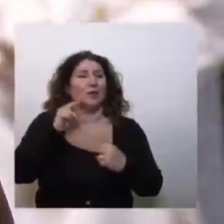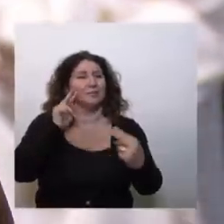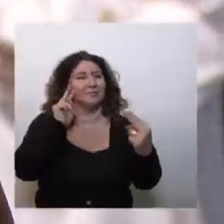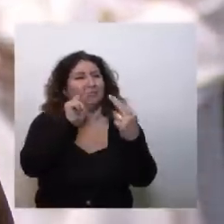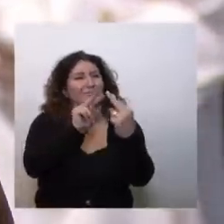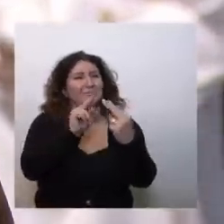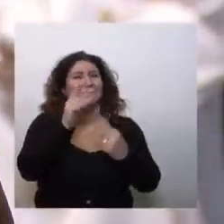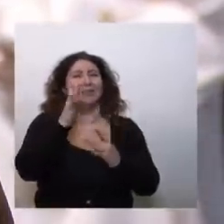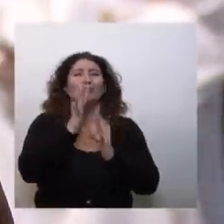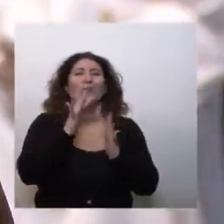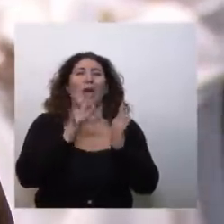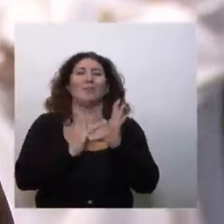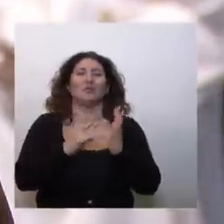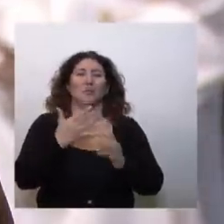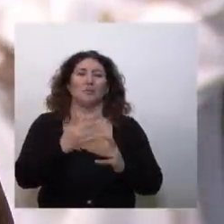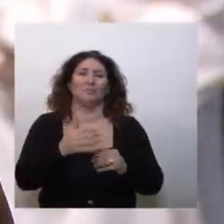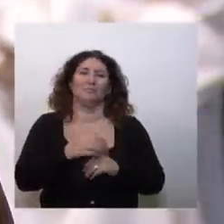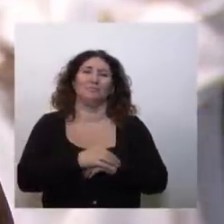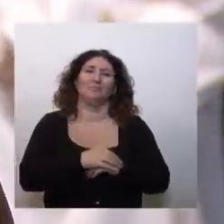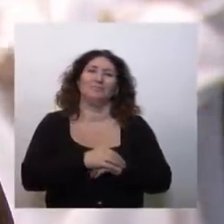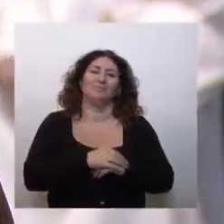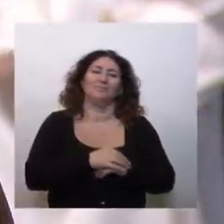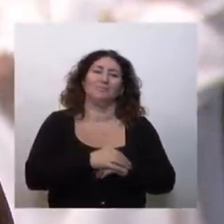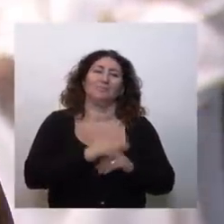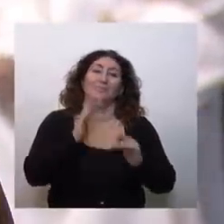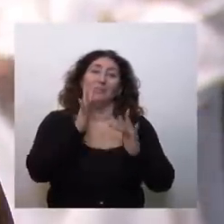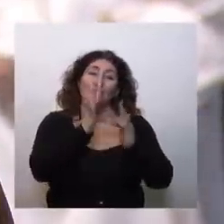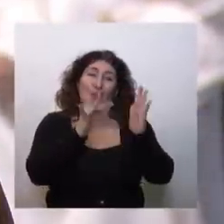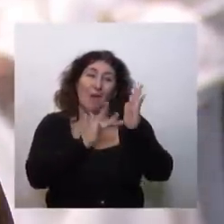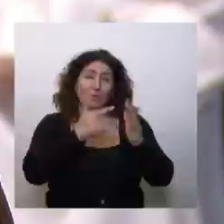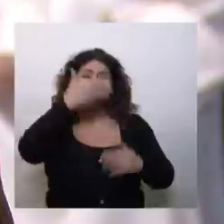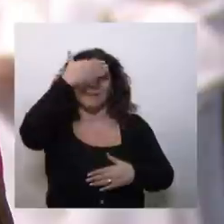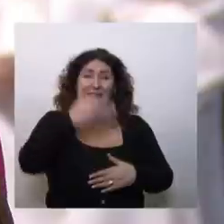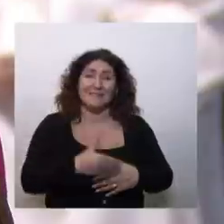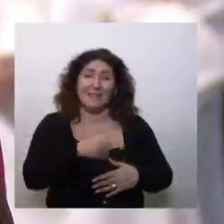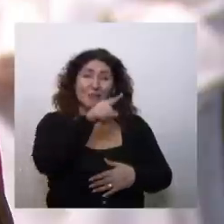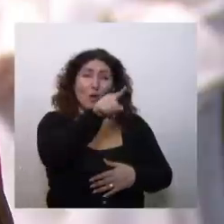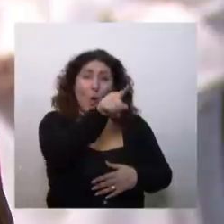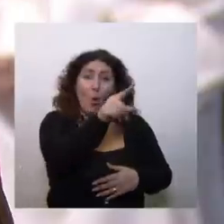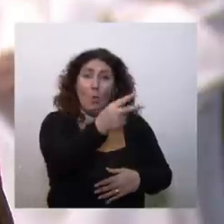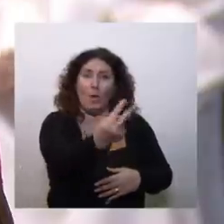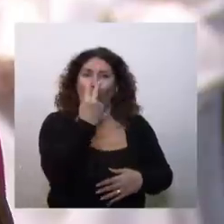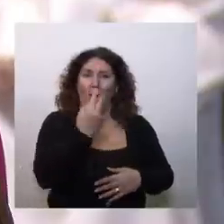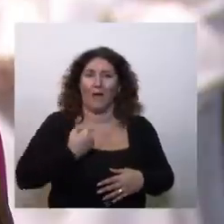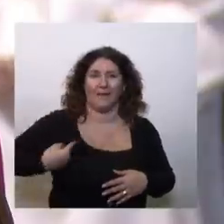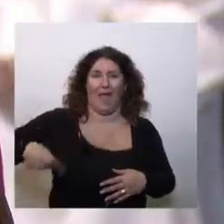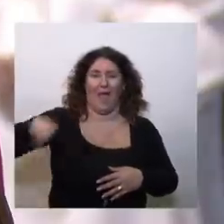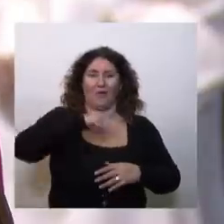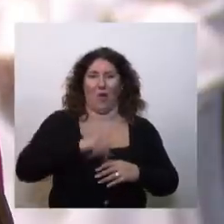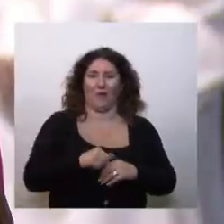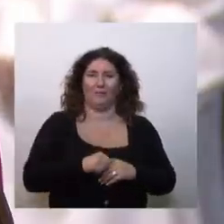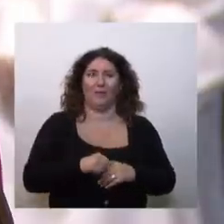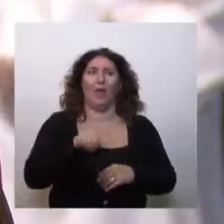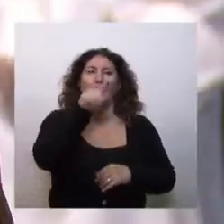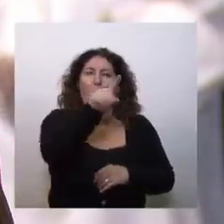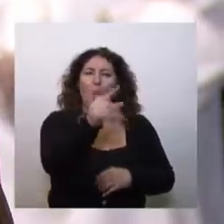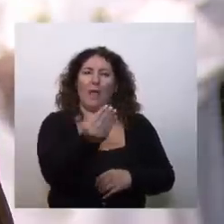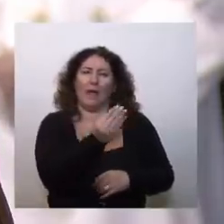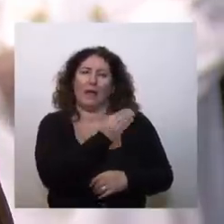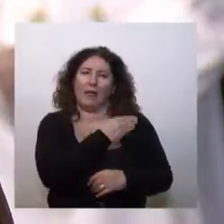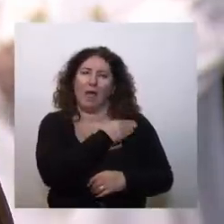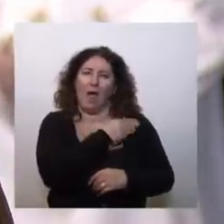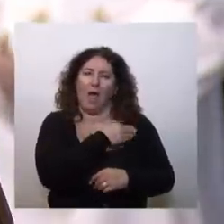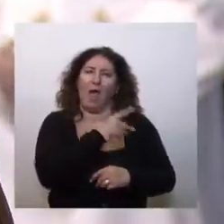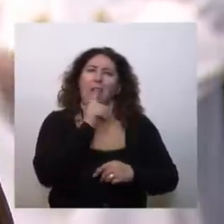di Gesù stesso, che dalla sindone però è Lui che ci guarda, è Lui che ci invita ad andare oltre